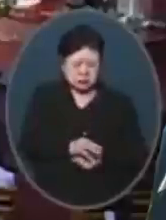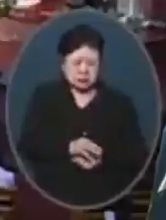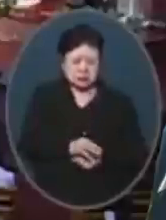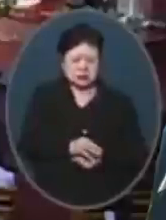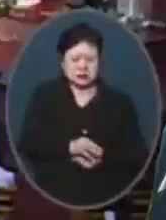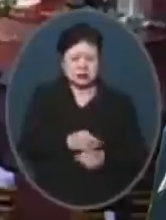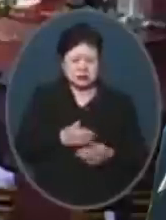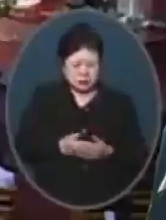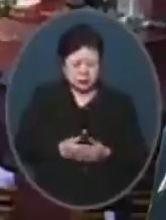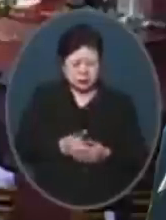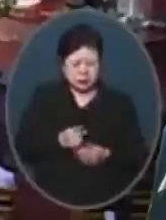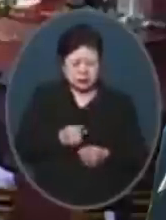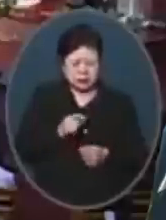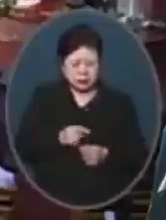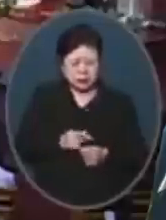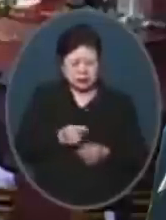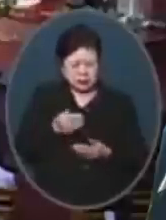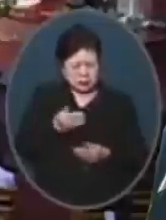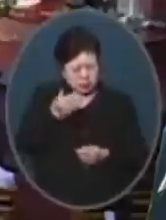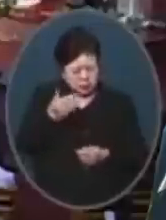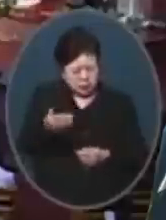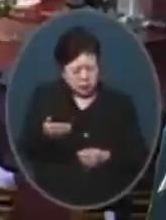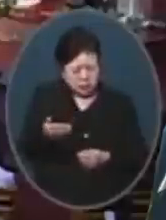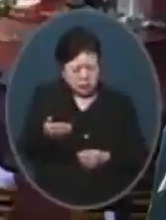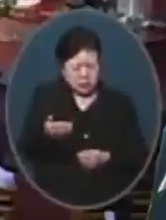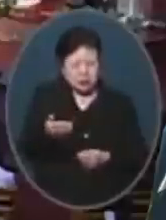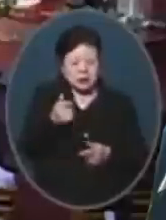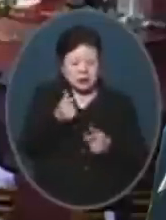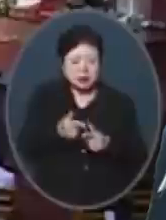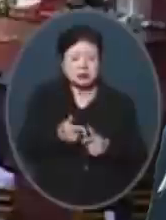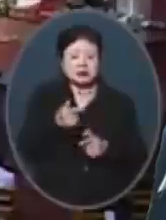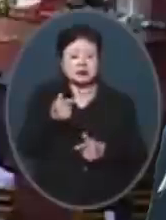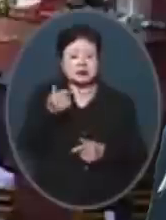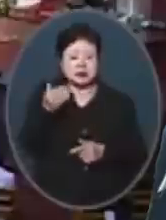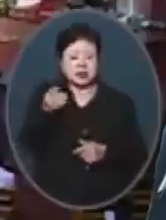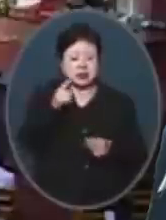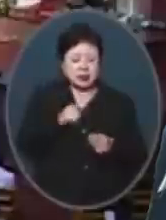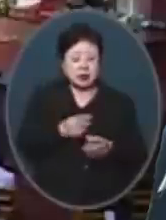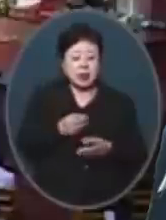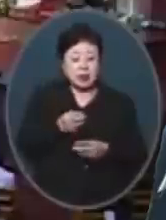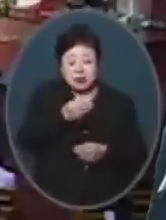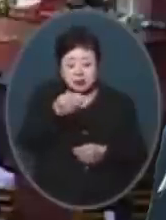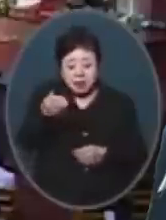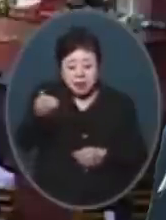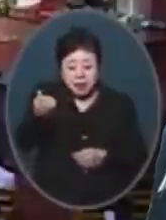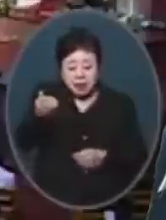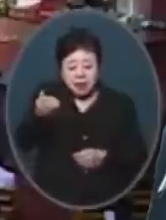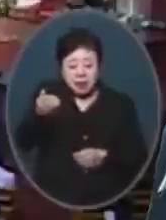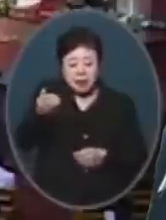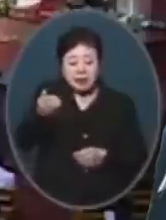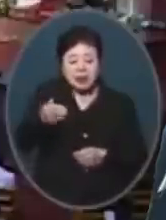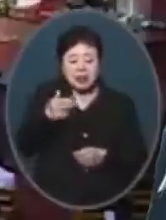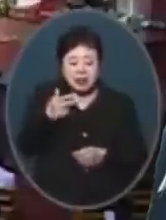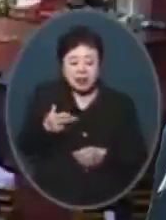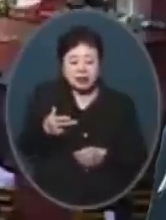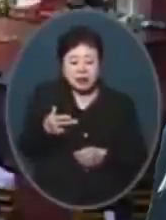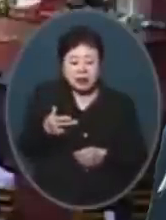무리가 배부를 만큼 떡을 얻으리까. 예수께서 이르되 너희에게 떡이 몇 개나 있느냐. 이르되 일곱